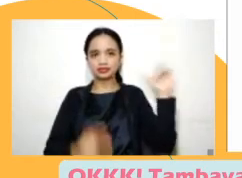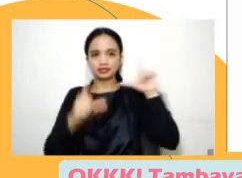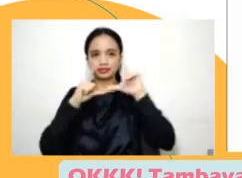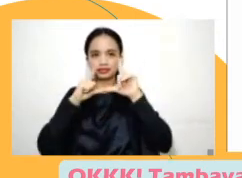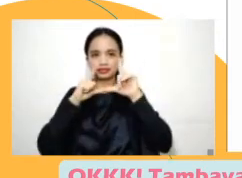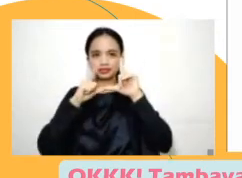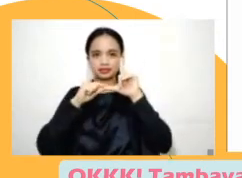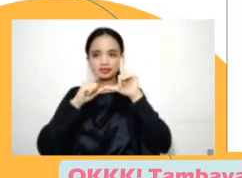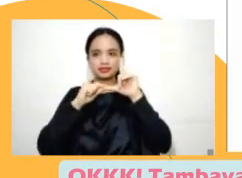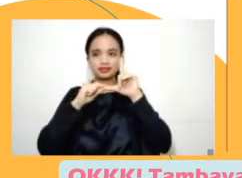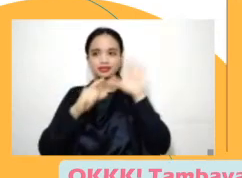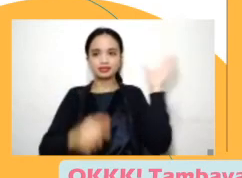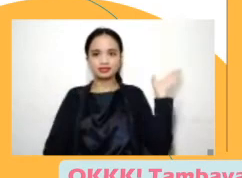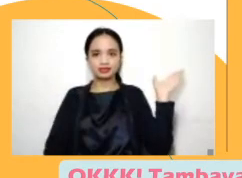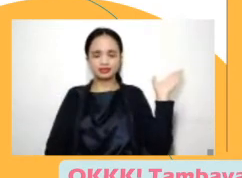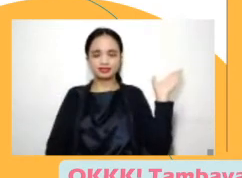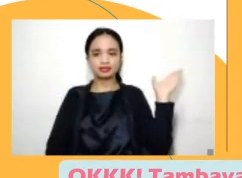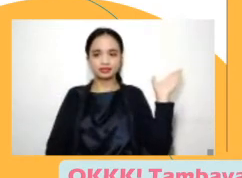deped.in/tambayanmaterials.